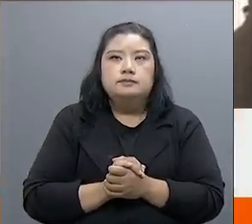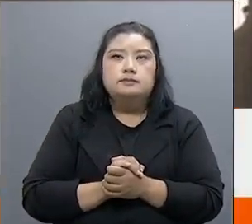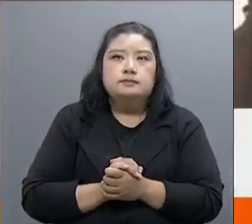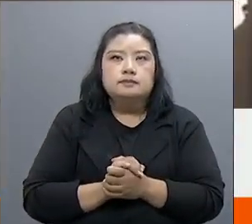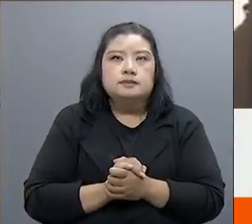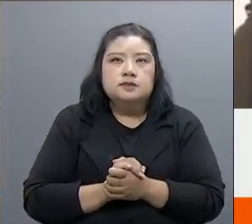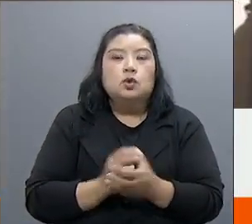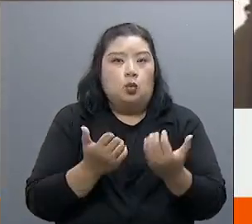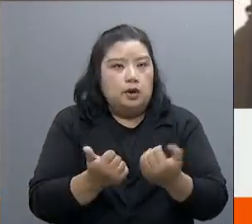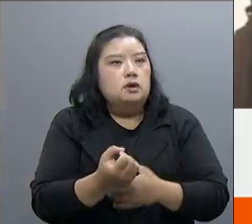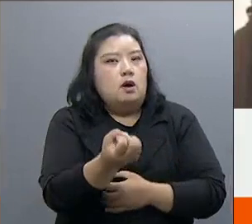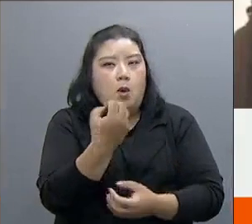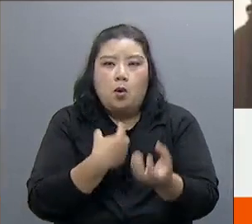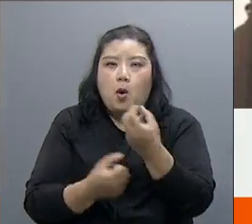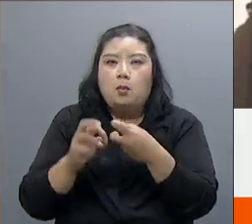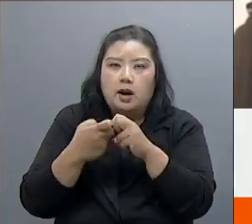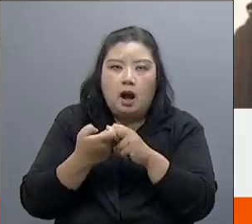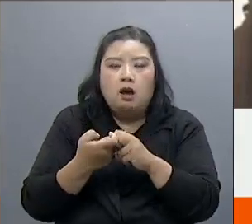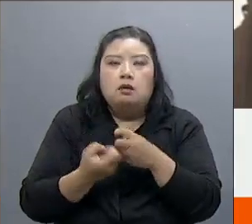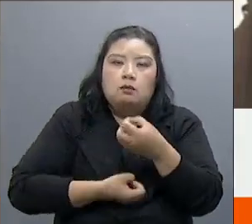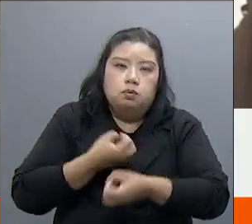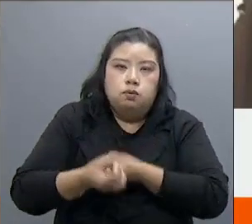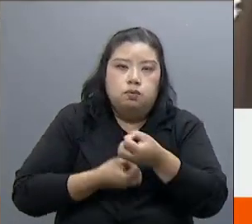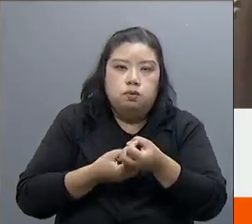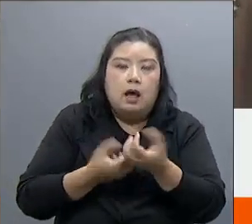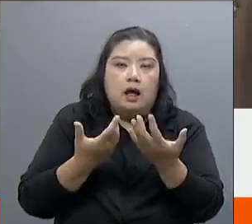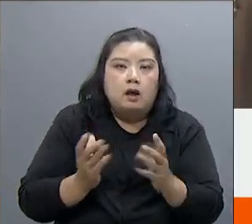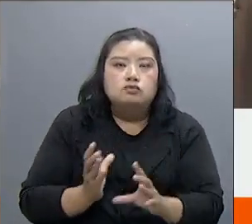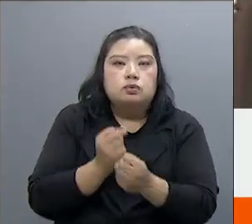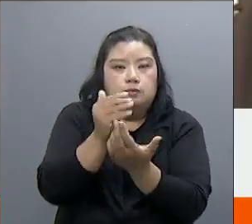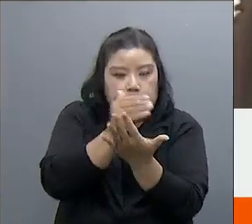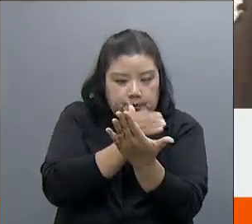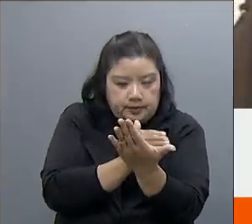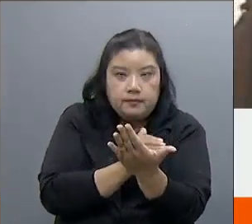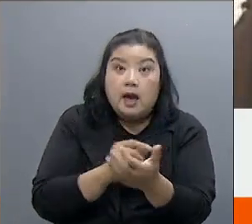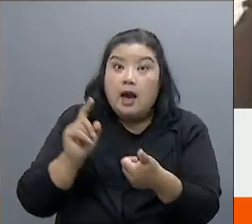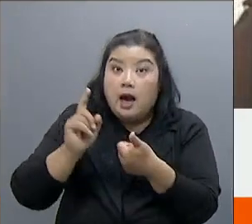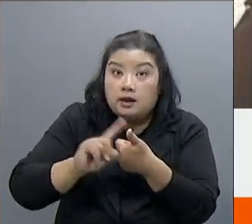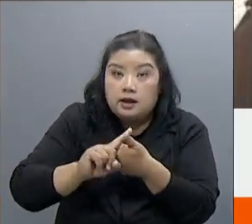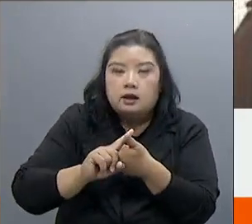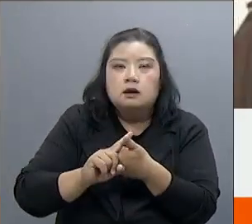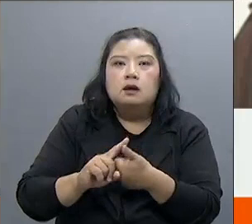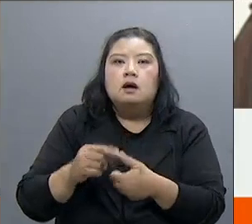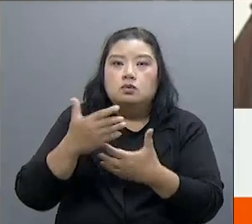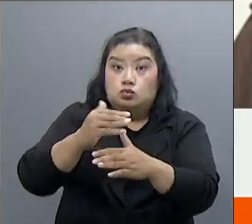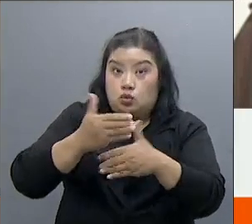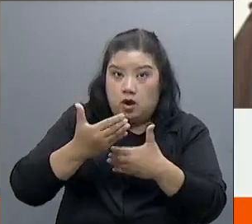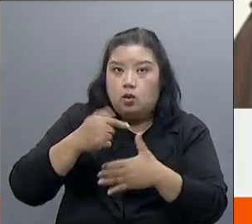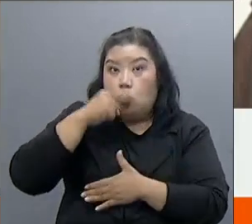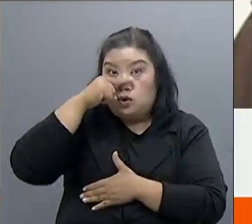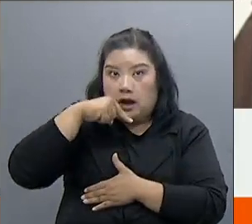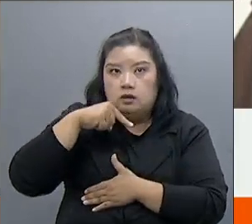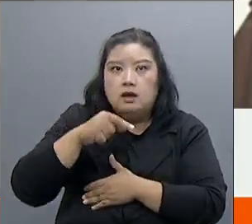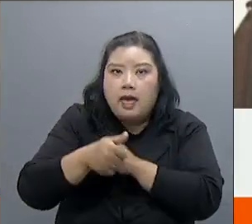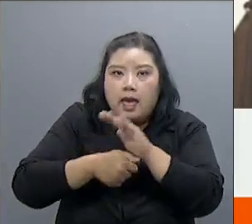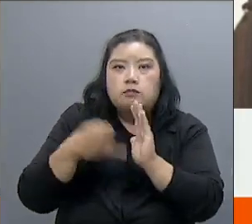การสะท้อนปัญหาที่เขาเจอมานะครับไม่ว่าจะเป็นเรื่องการนำสินค้าจากต่างประเทศเข้ามาราชอาณาจักรอย่างผิดกฎหม